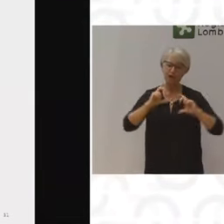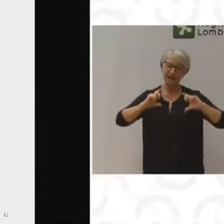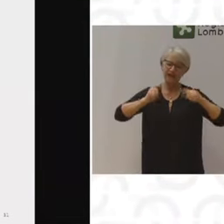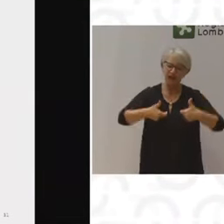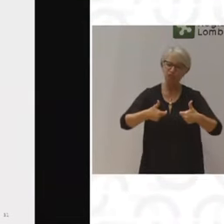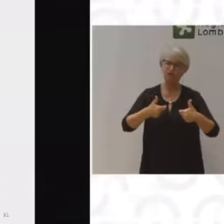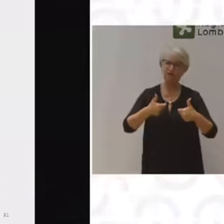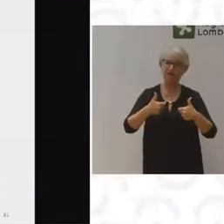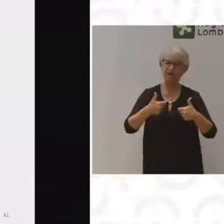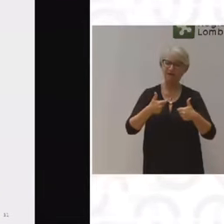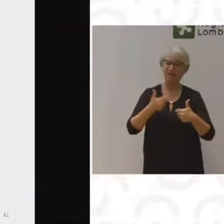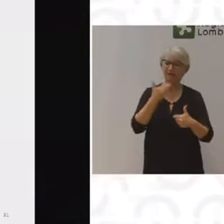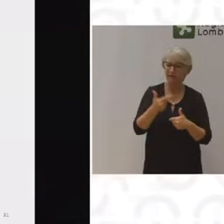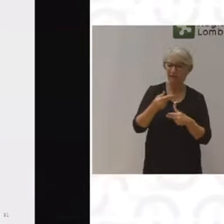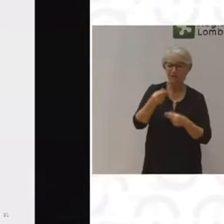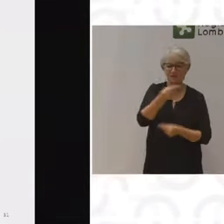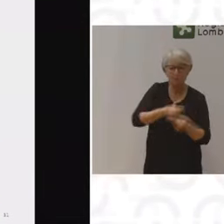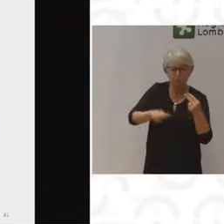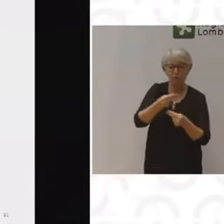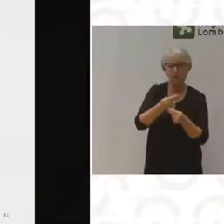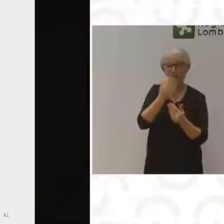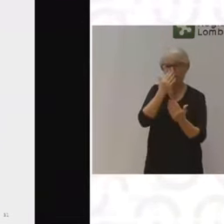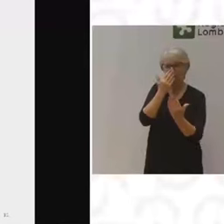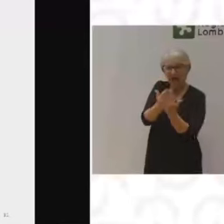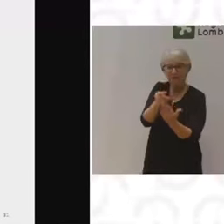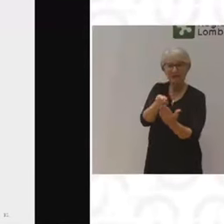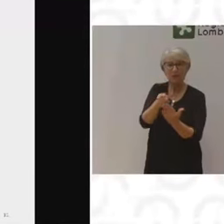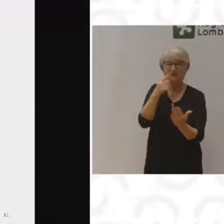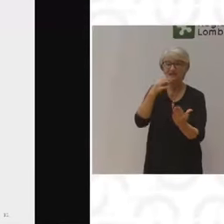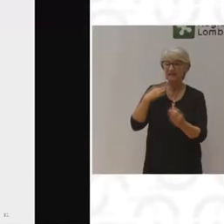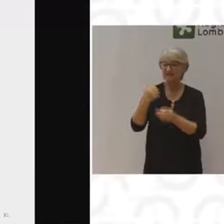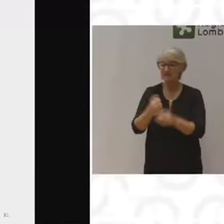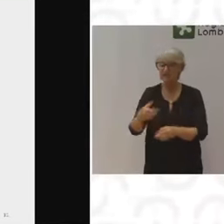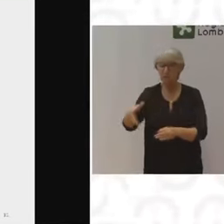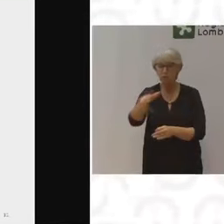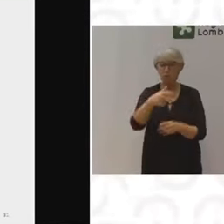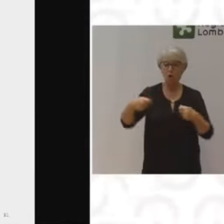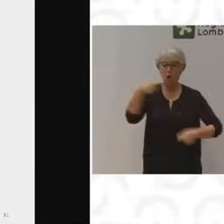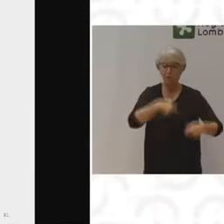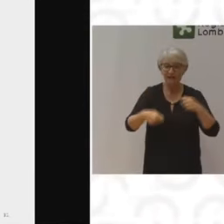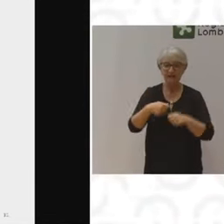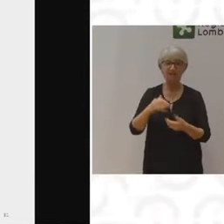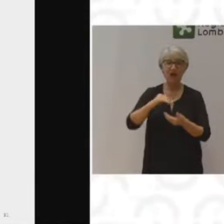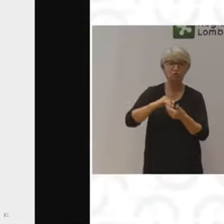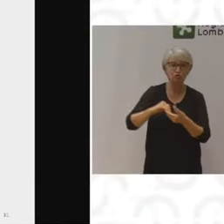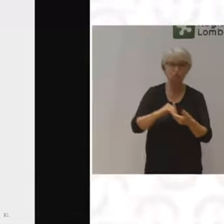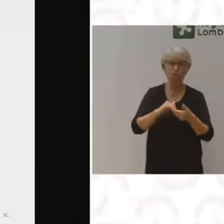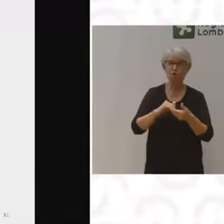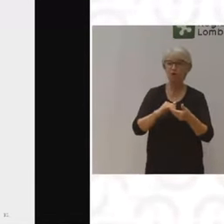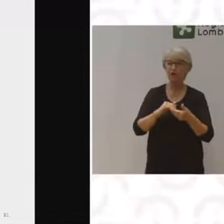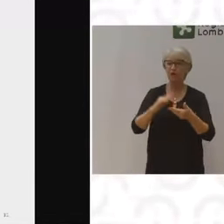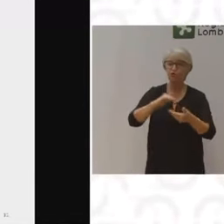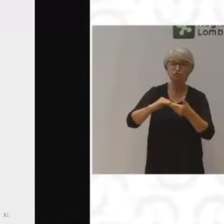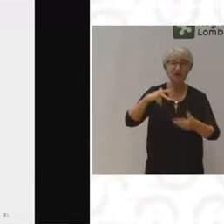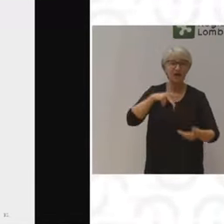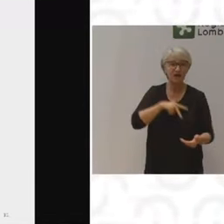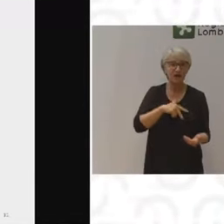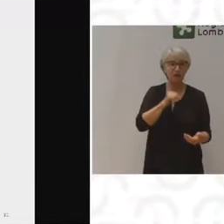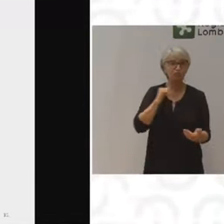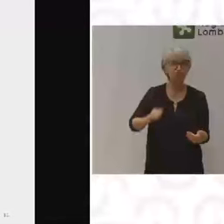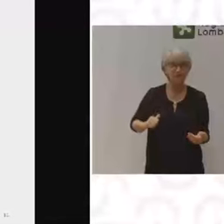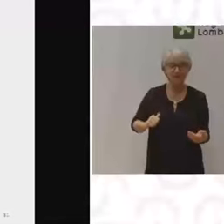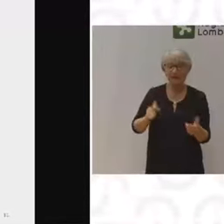attraverso progetti adeguati che le istituzioni, la cooperazione, le associazioni, la società civile, attraverso